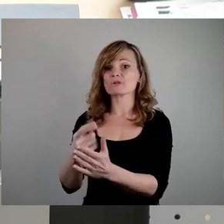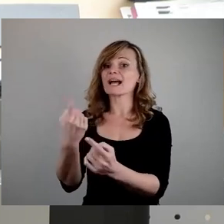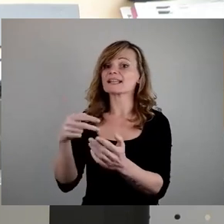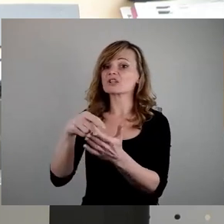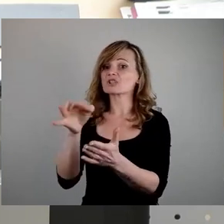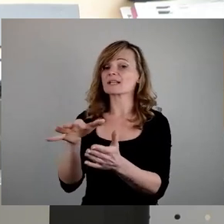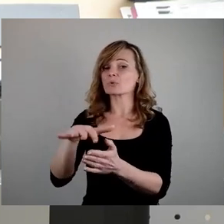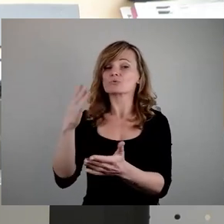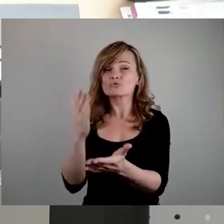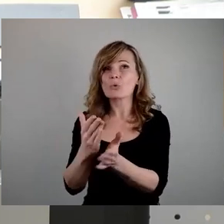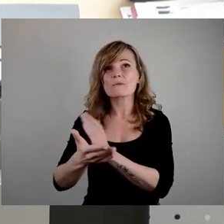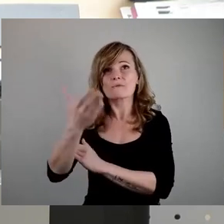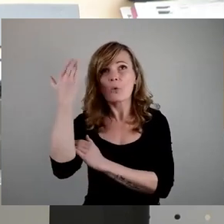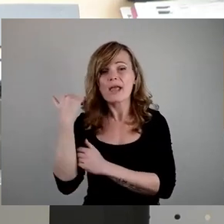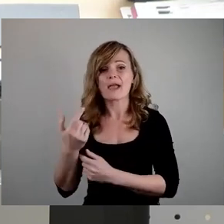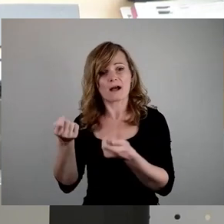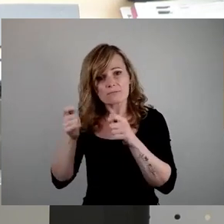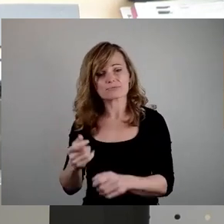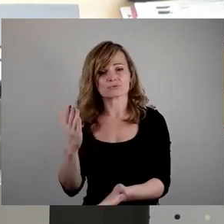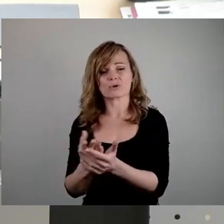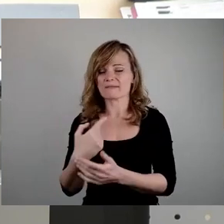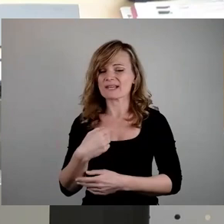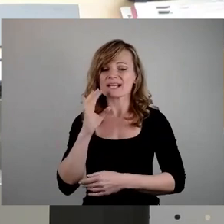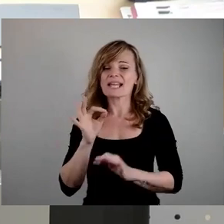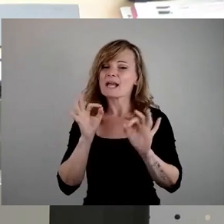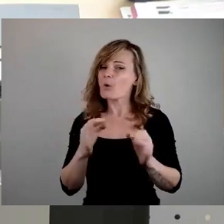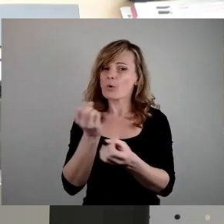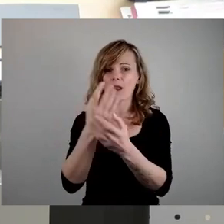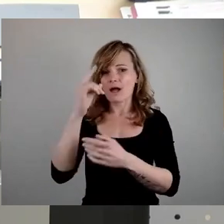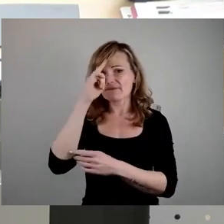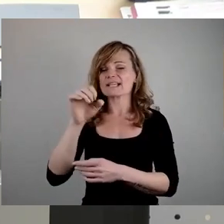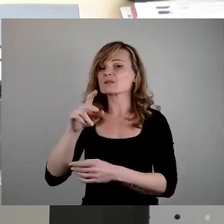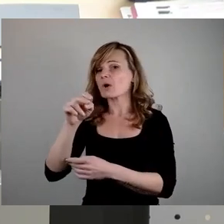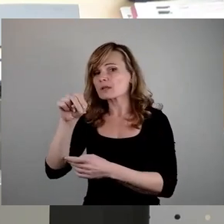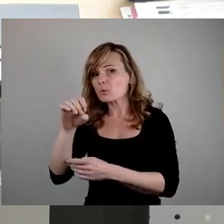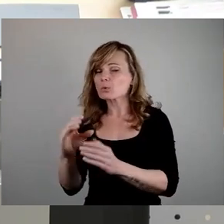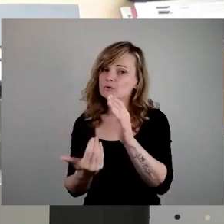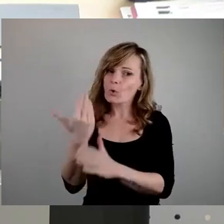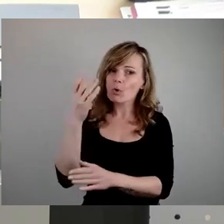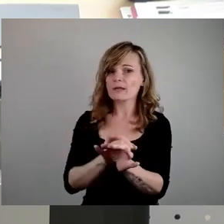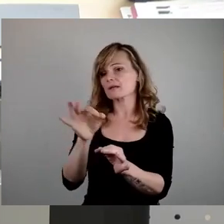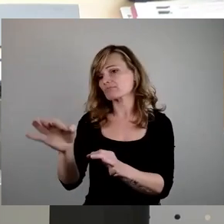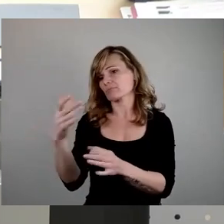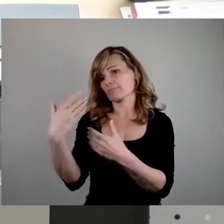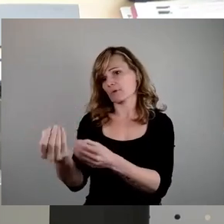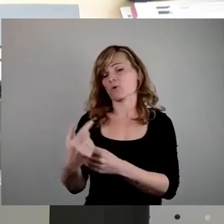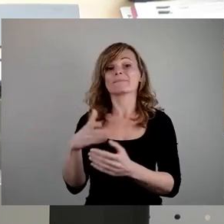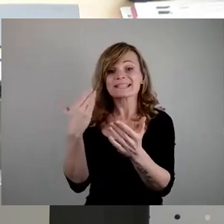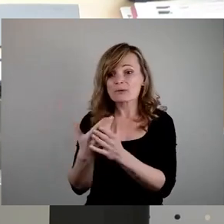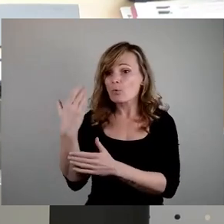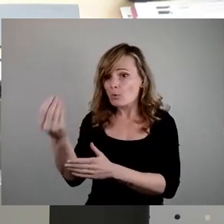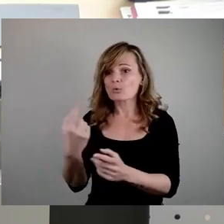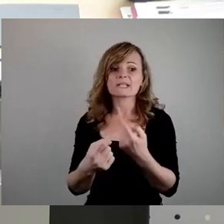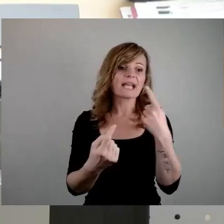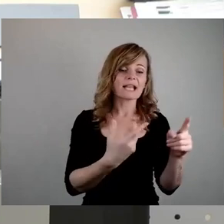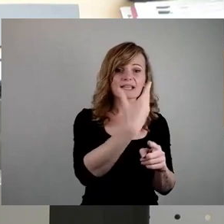ist bereits vorher gefasst worden. Das heißt, wir wussten ganz klar, dass Gonto einen neuen Standort bekommen wird. Dass es jetzt der ist und nicht der andere, den